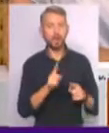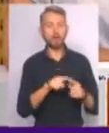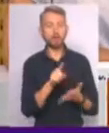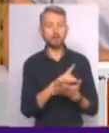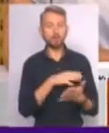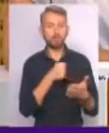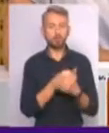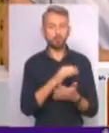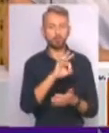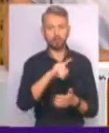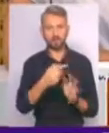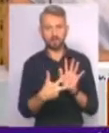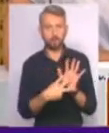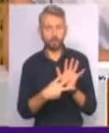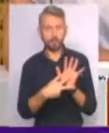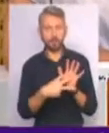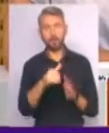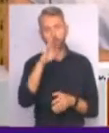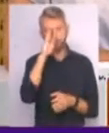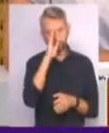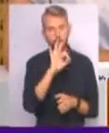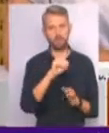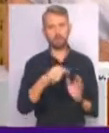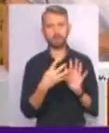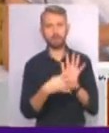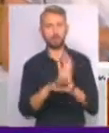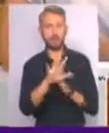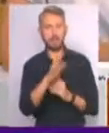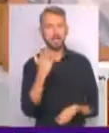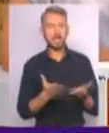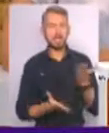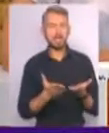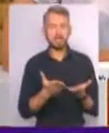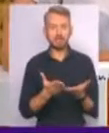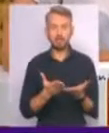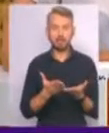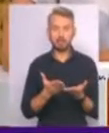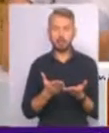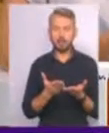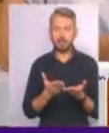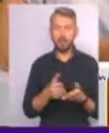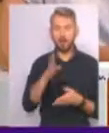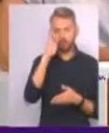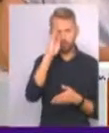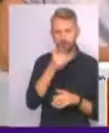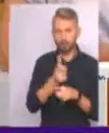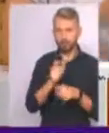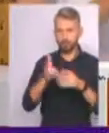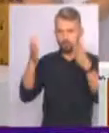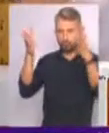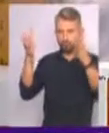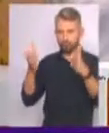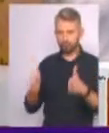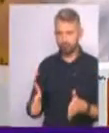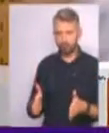до 0,8, у мужчин 0,95. Если эта цифра выше... Человеки больше такие цилиндричные.